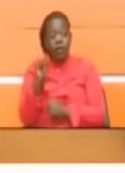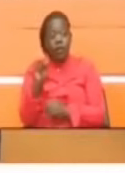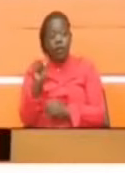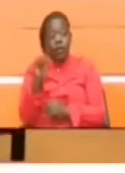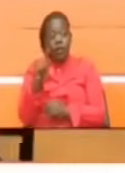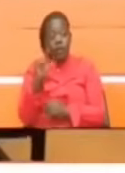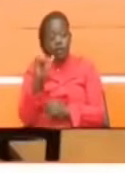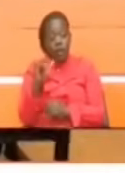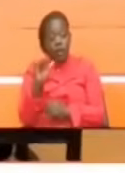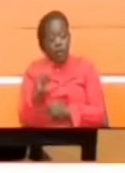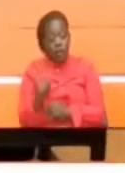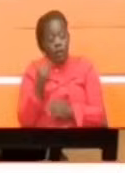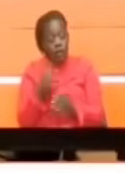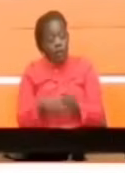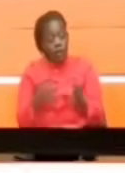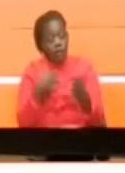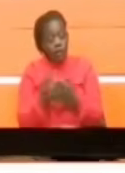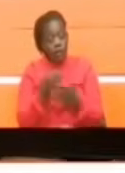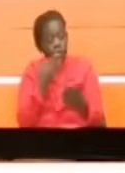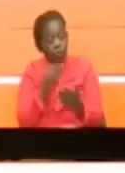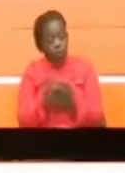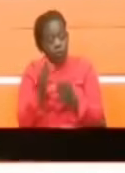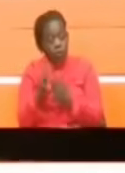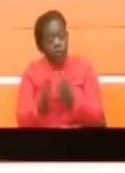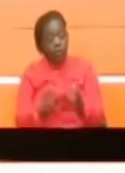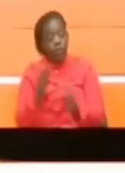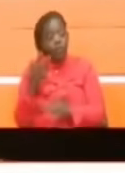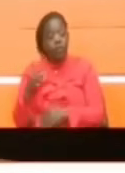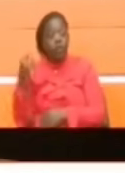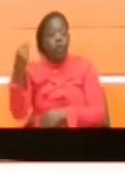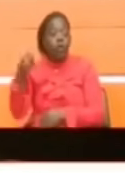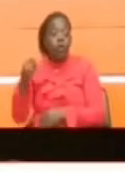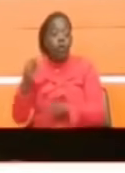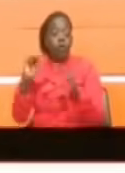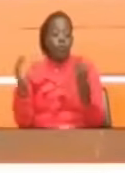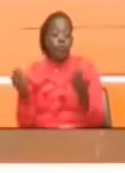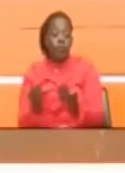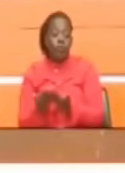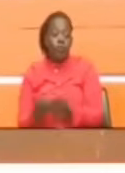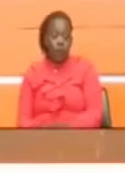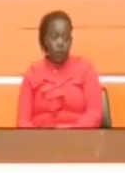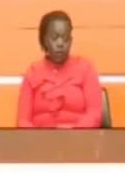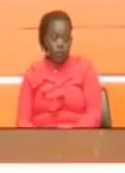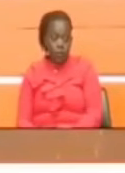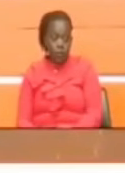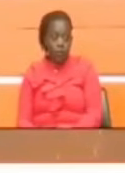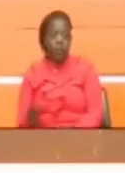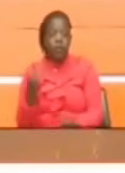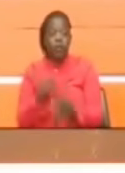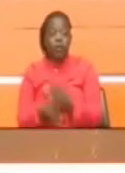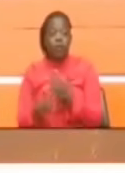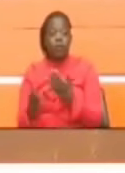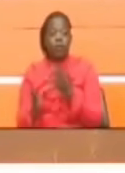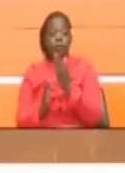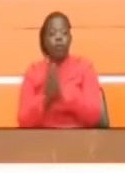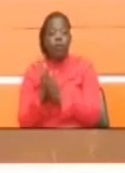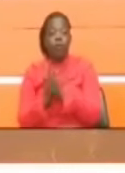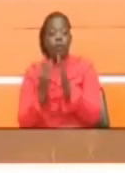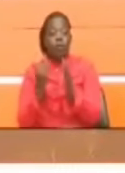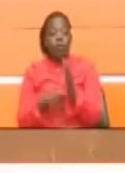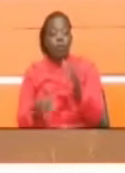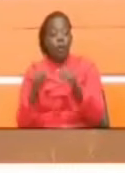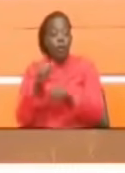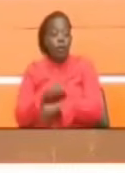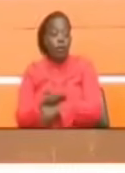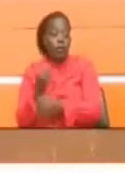nga bwe balina ebyuma eby'omulembe ebirongoosa amazzi nga biri ku mutindo gwa nsi yonna. Agamba abasinze okubyettanira abo amasomero